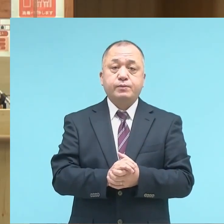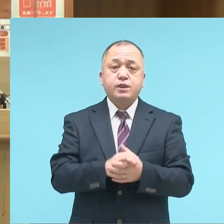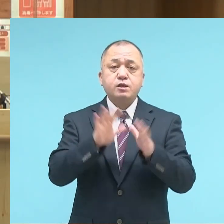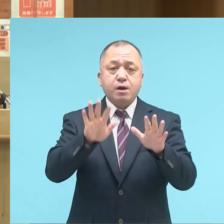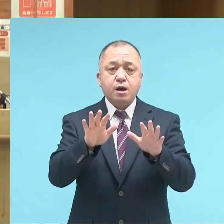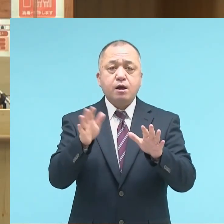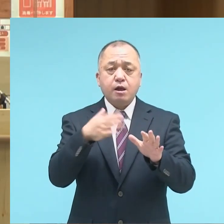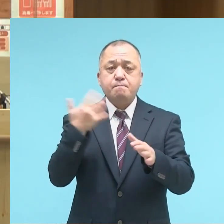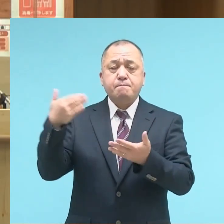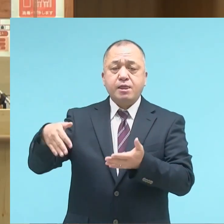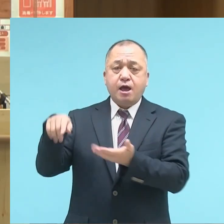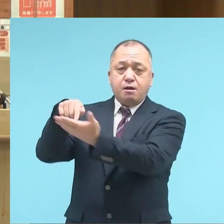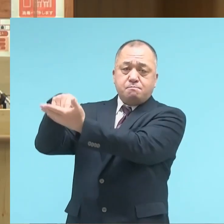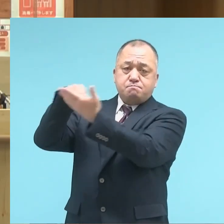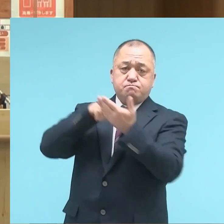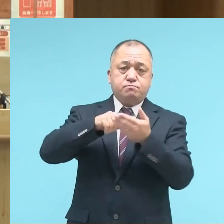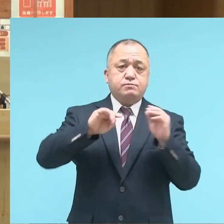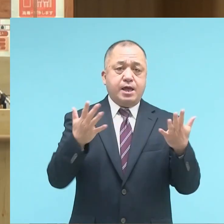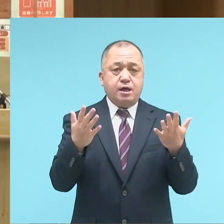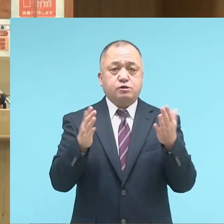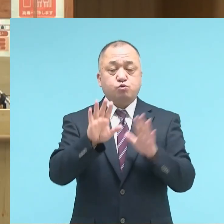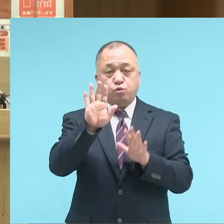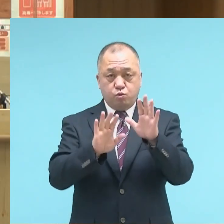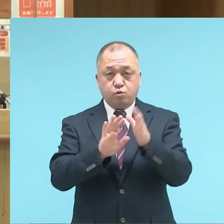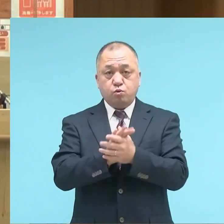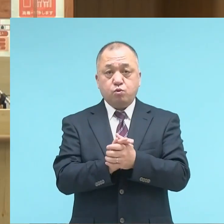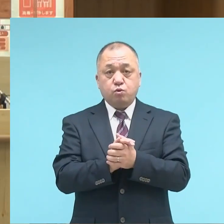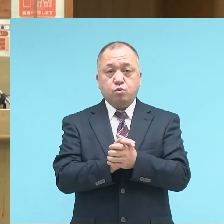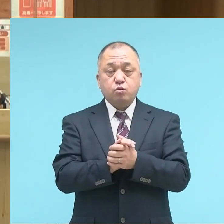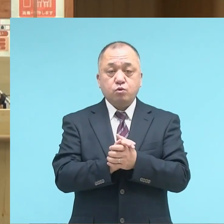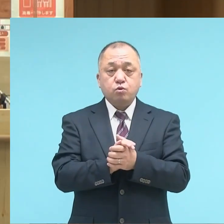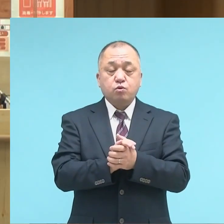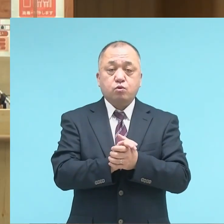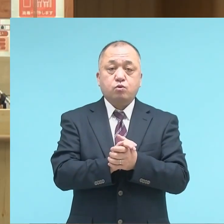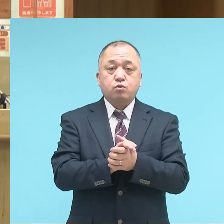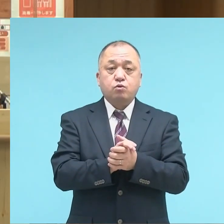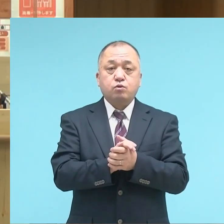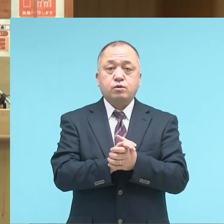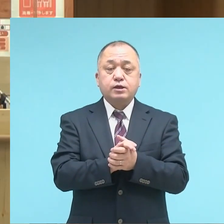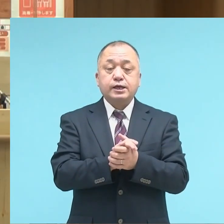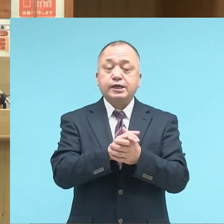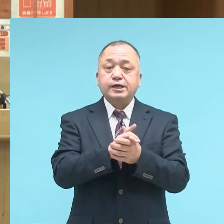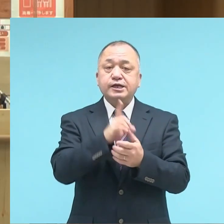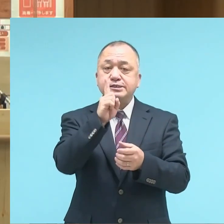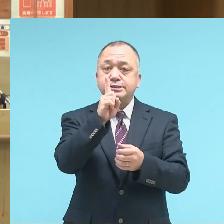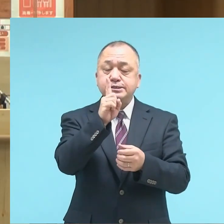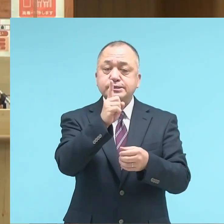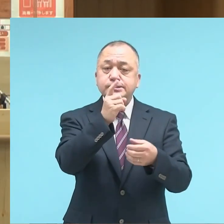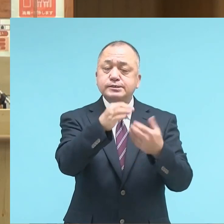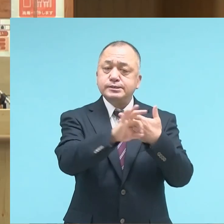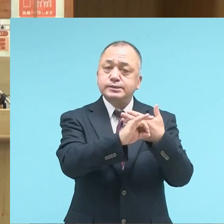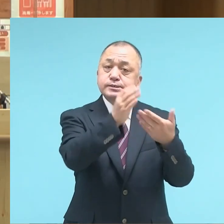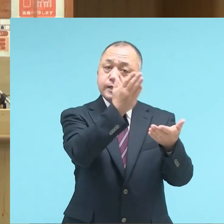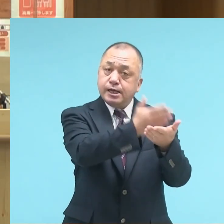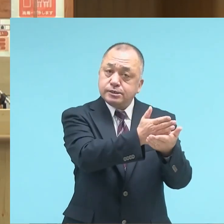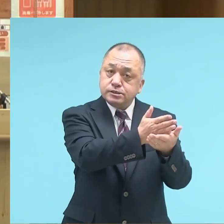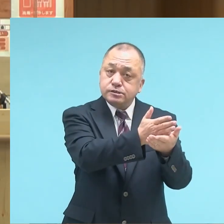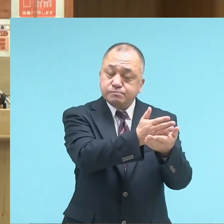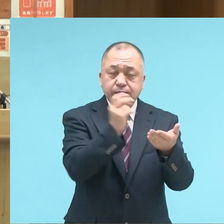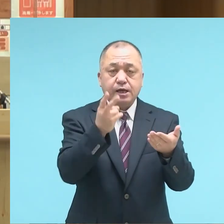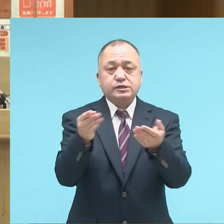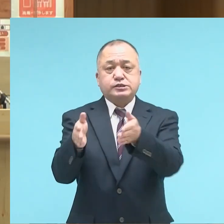まだに示されてないという状況はあるんですが、そういった再開ですとか停止、一時停止や、自粛の